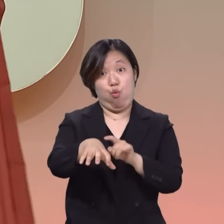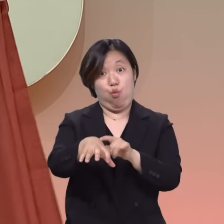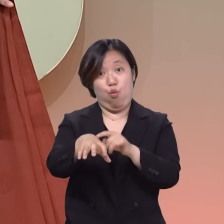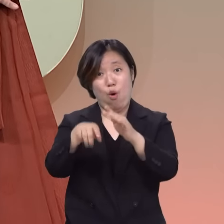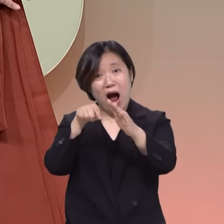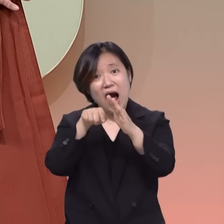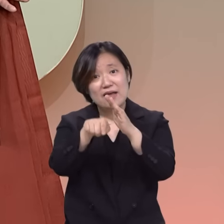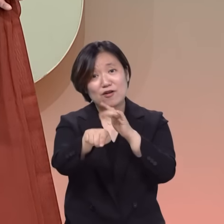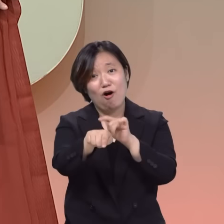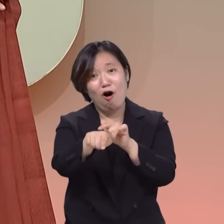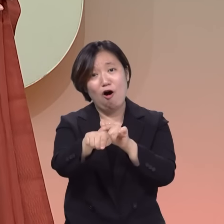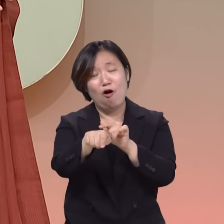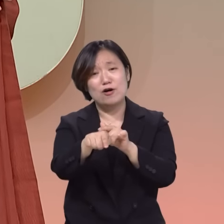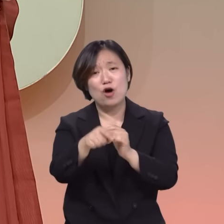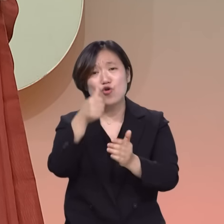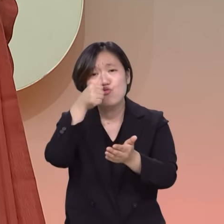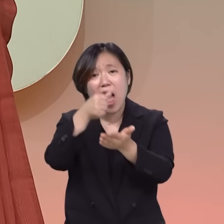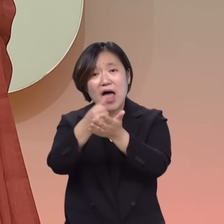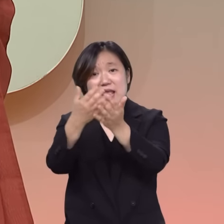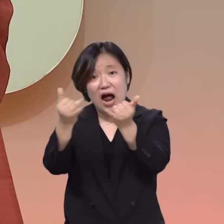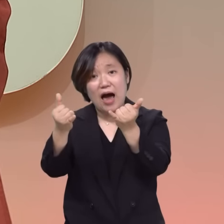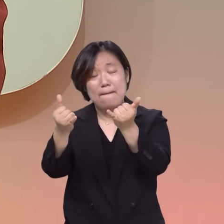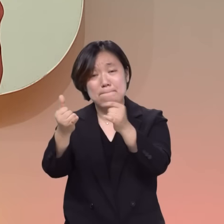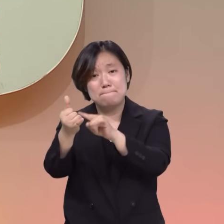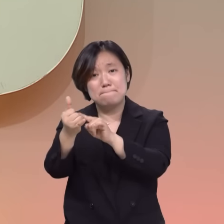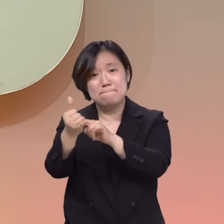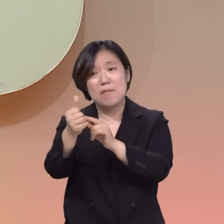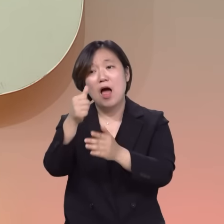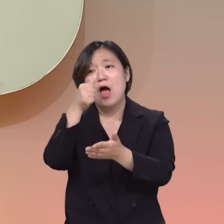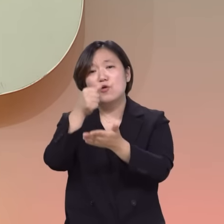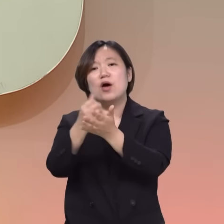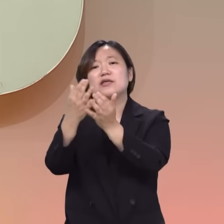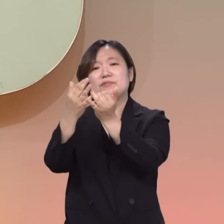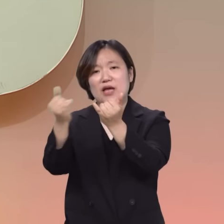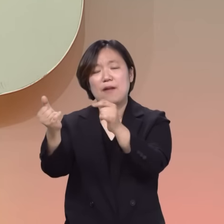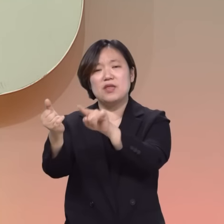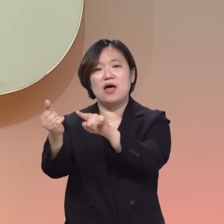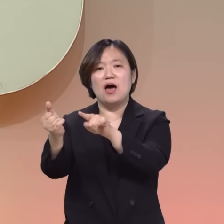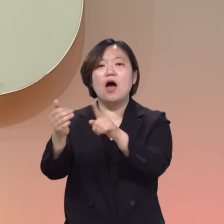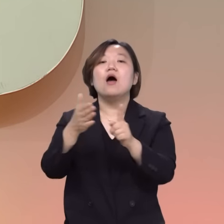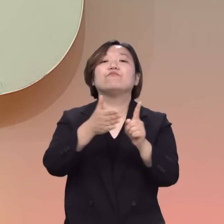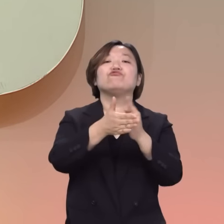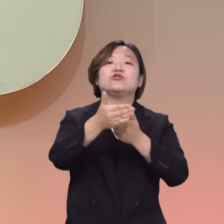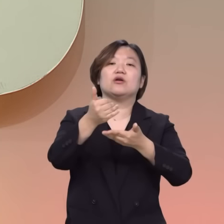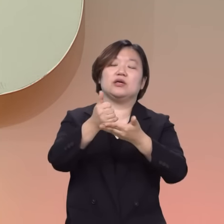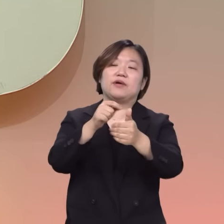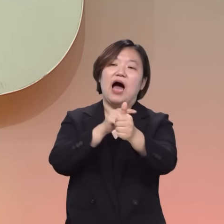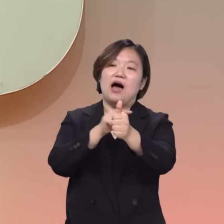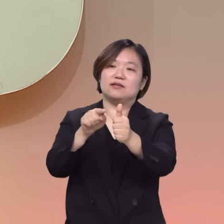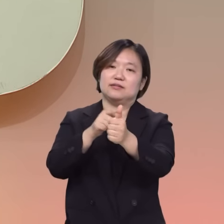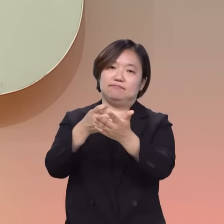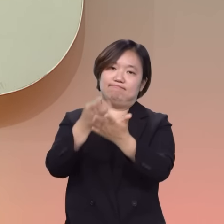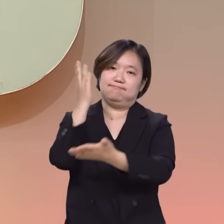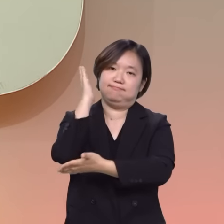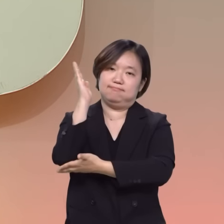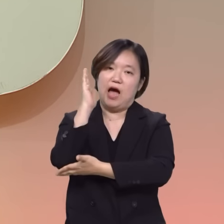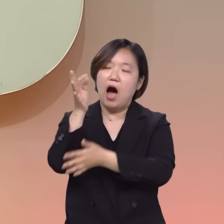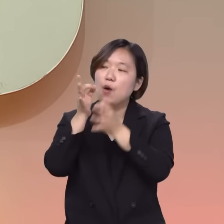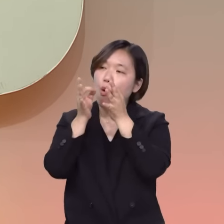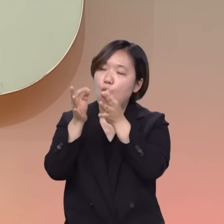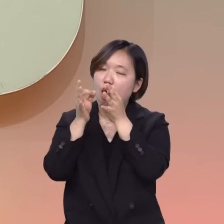교도소에 있는 재소자들을 재소자들에게 부처님 가르침을 법하고 또